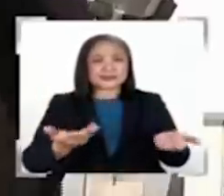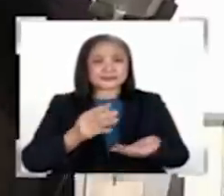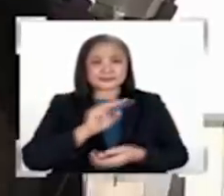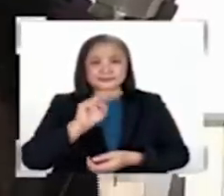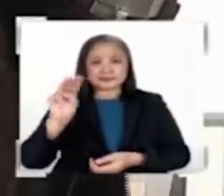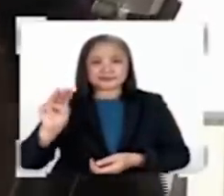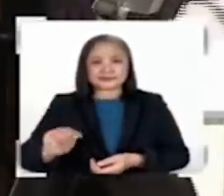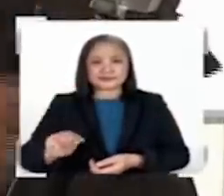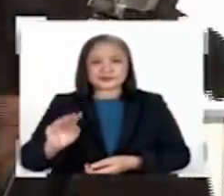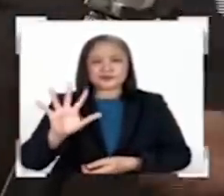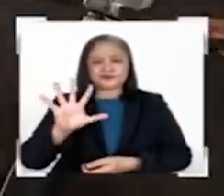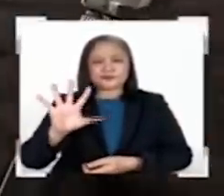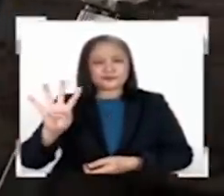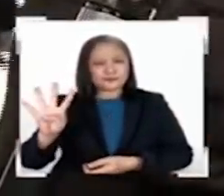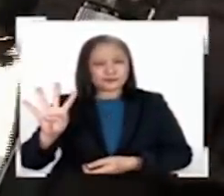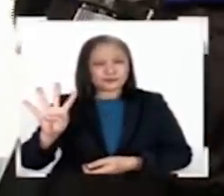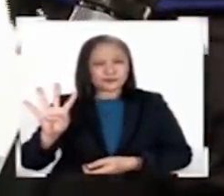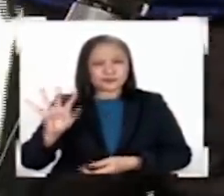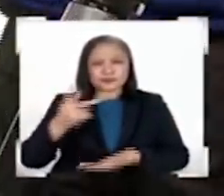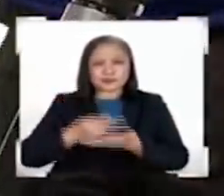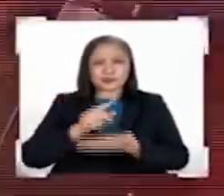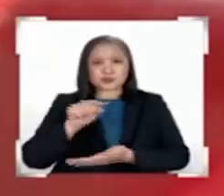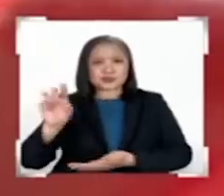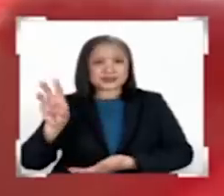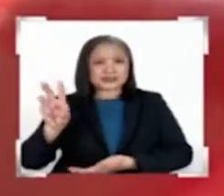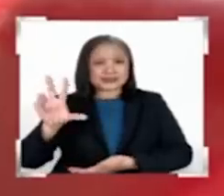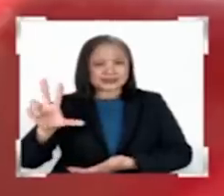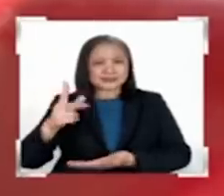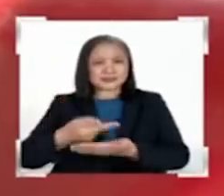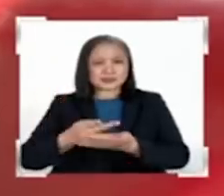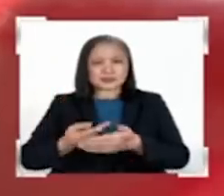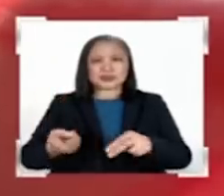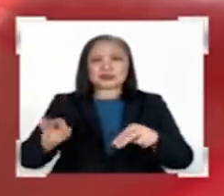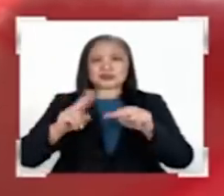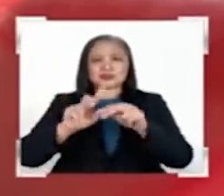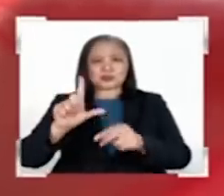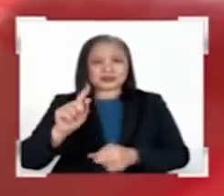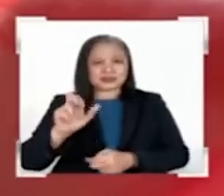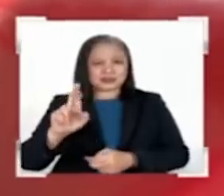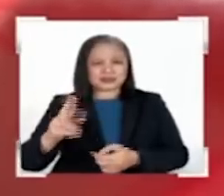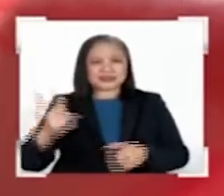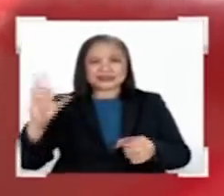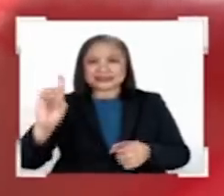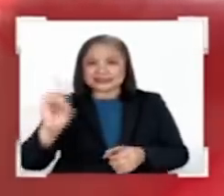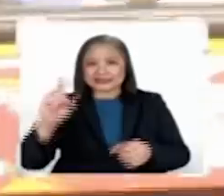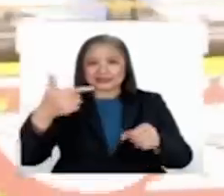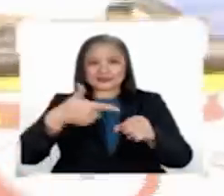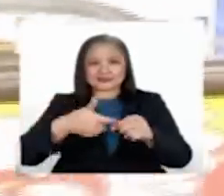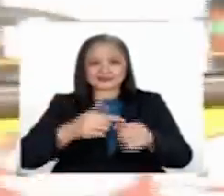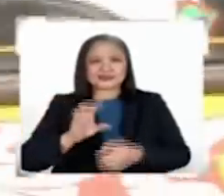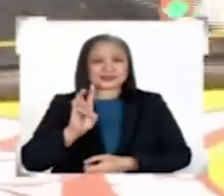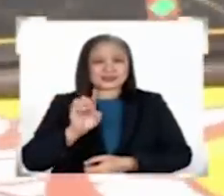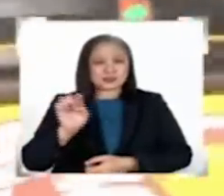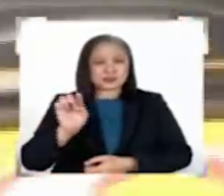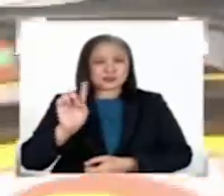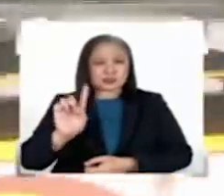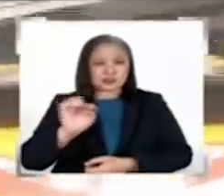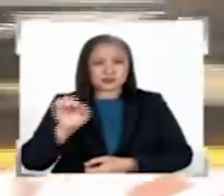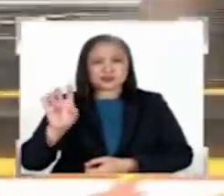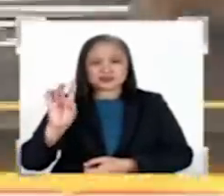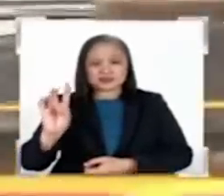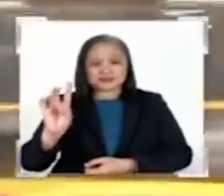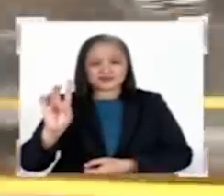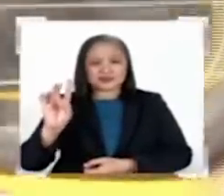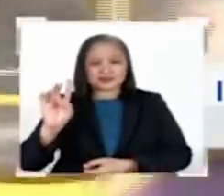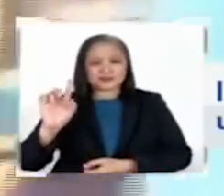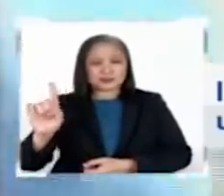to 63 pesos ngayon ang kada litro ng diesel, 61 to 71 pesos naman sa gasolina. 54 pesos ang diesel